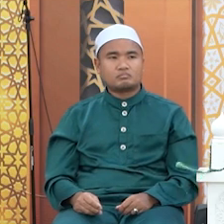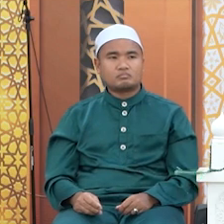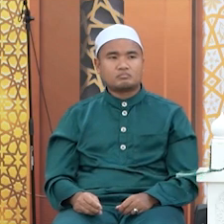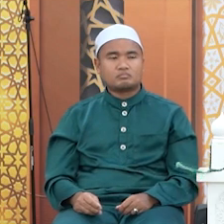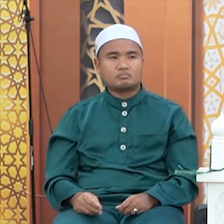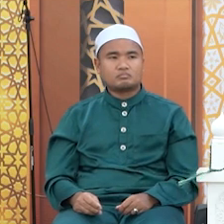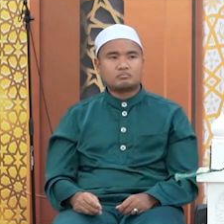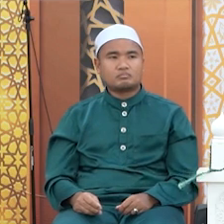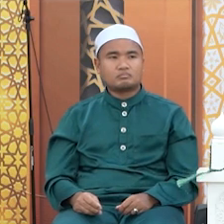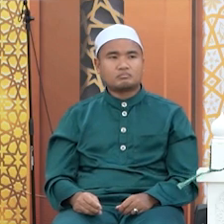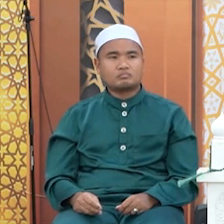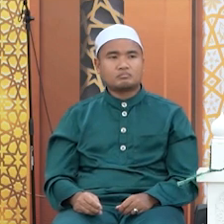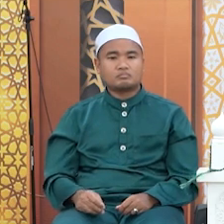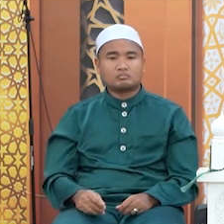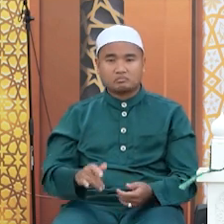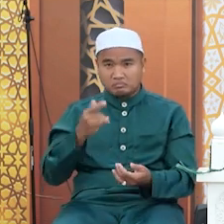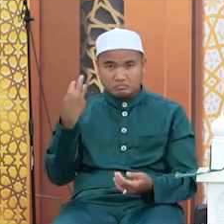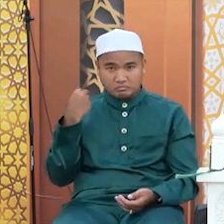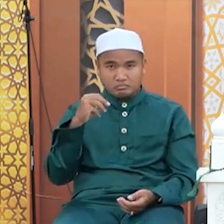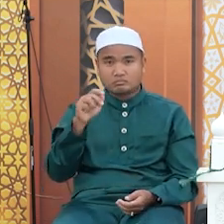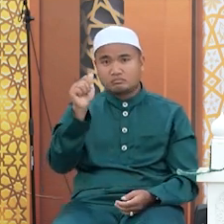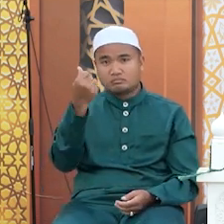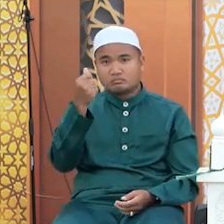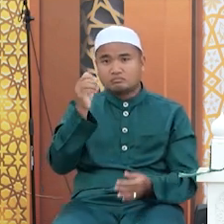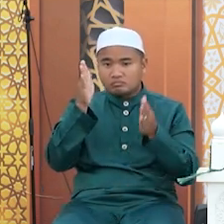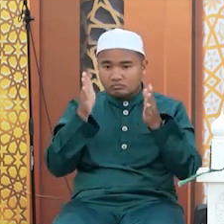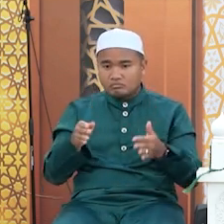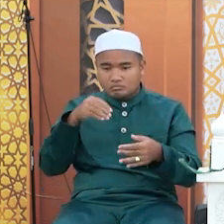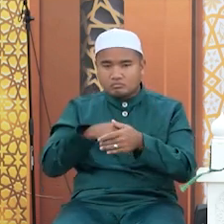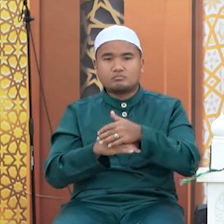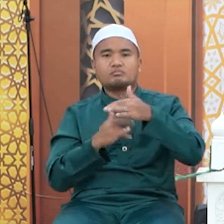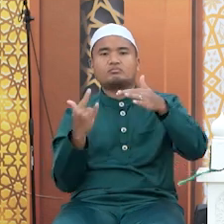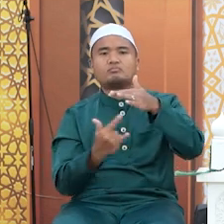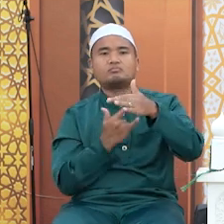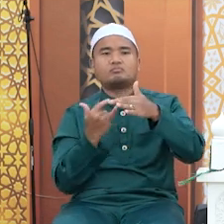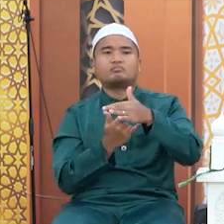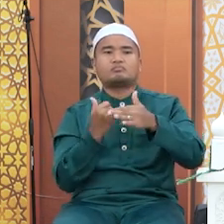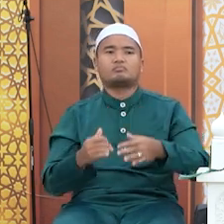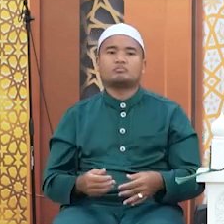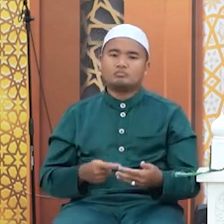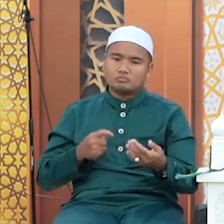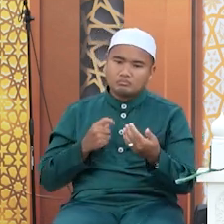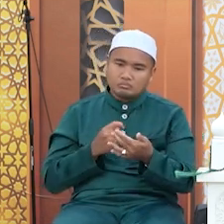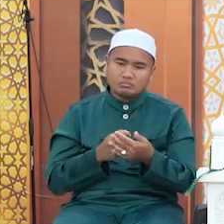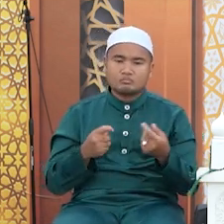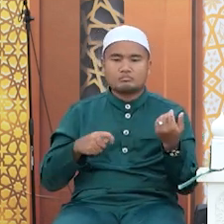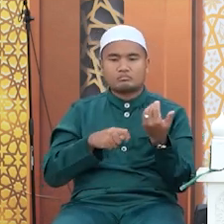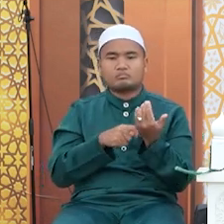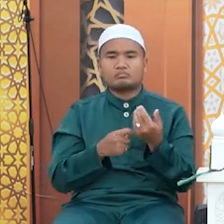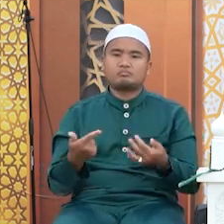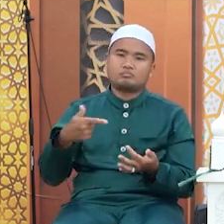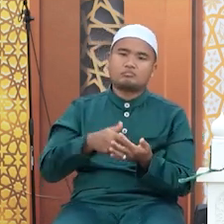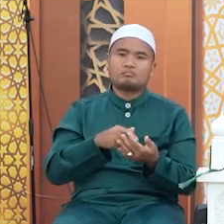Al-Jarrah. Itu 10 yang dijamin masuk syurga. Tambah pula Abdullah bin Mas'ud, Abdullah bin Umar, Abdullah